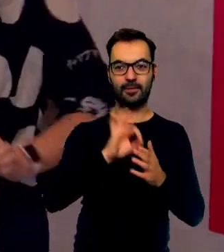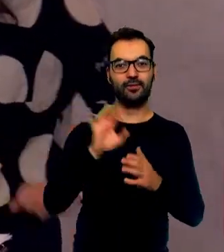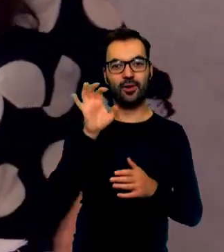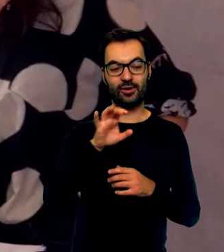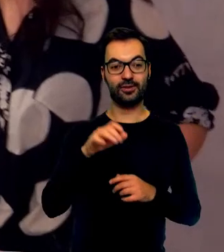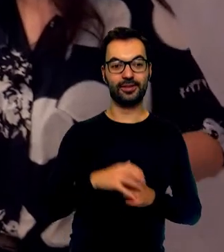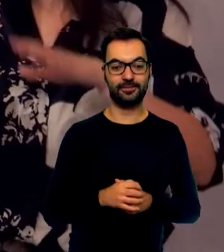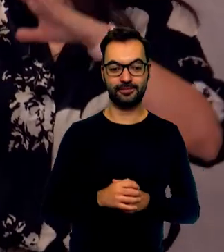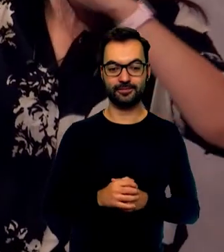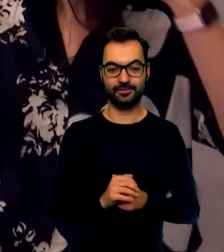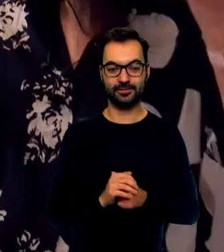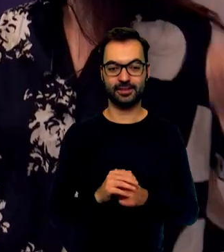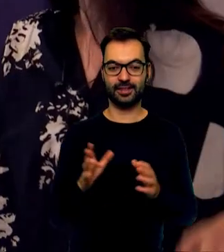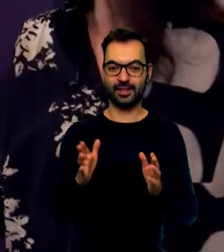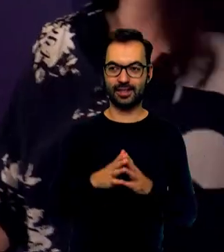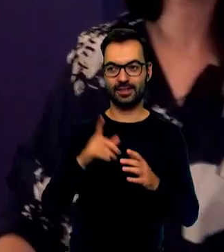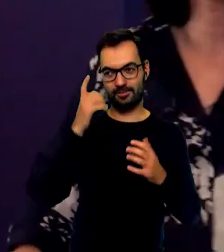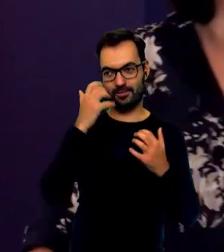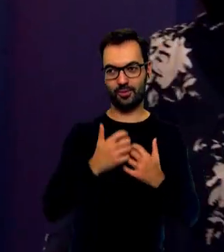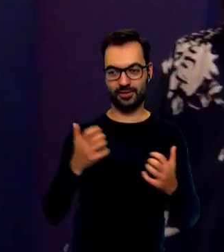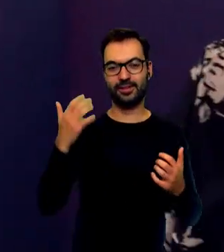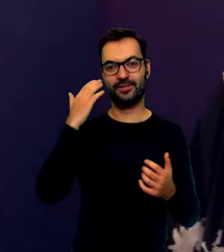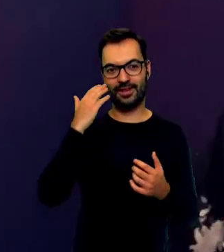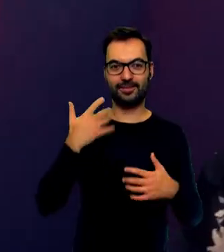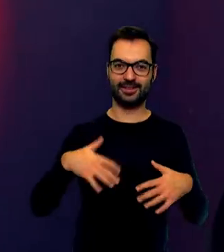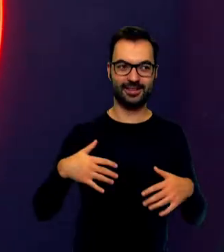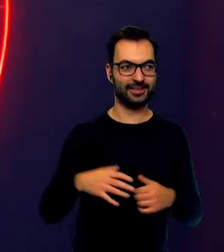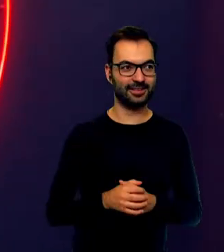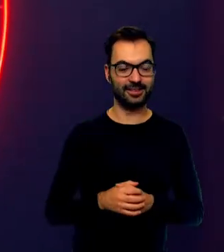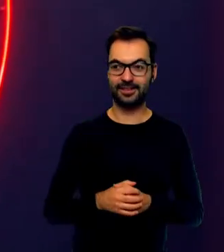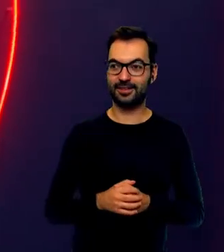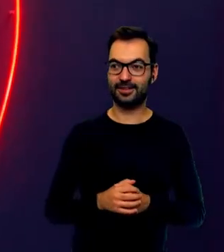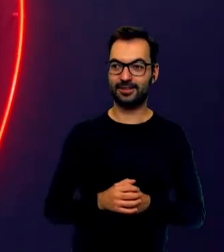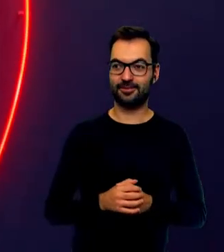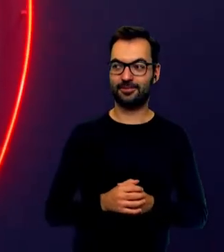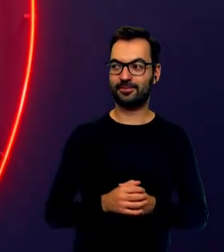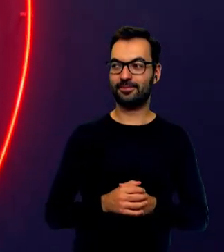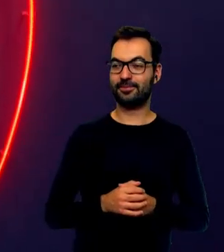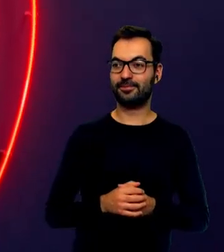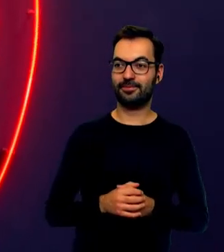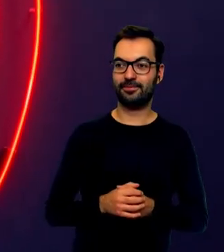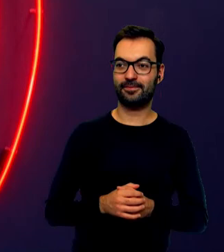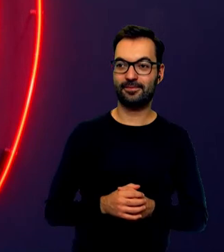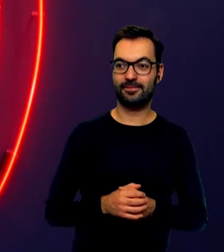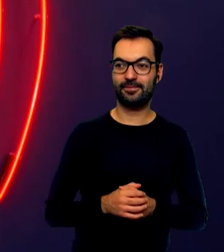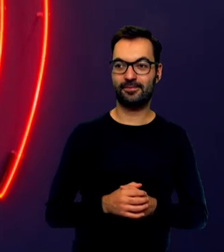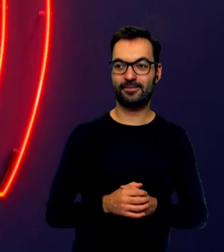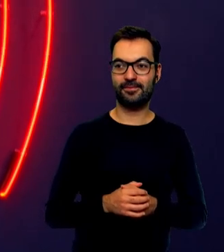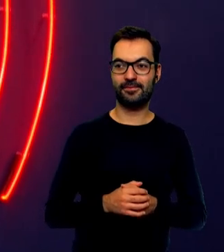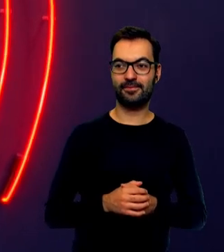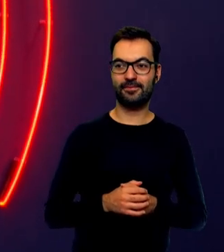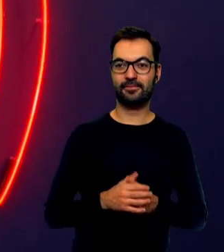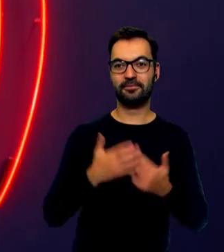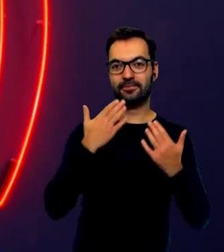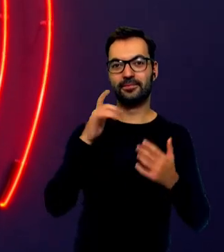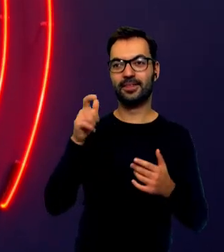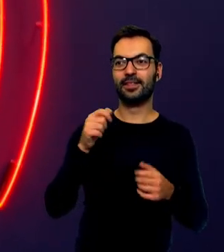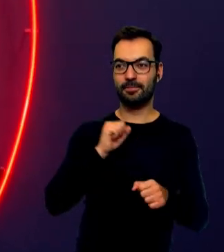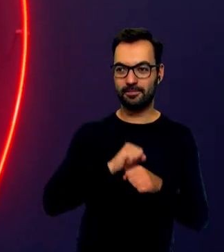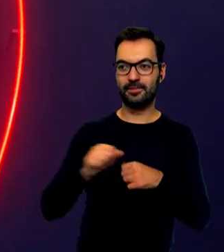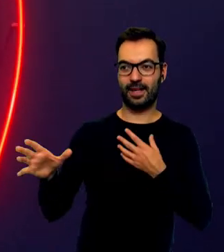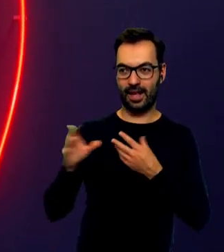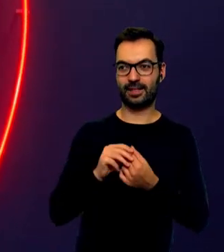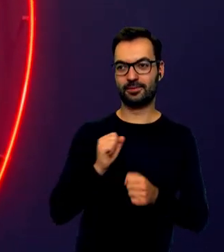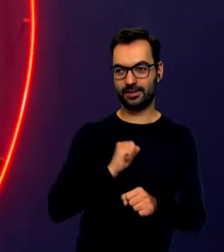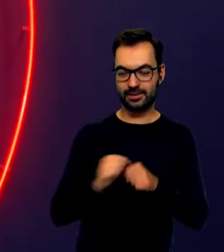Tak. Razem z całą publicznością. Ja wiem, że to jest stresujące. Bardzo, bardzo. Nie, no, myślę, że za takie po prostu bycie